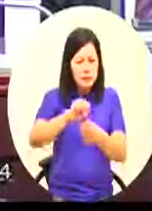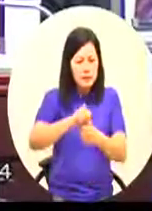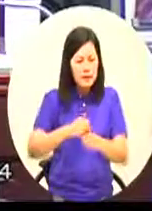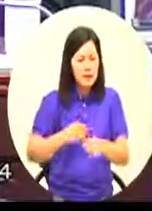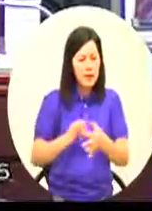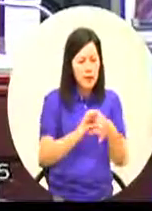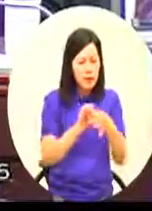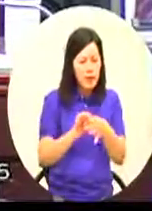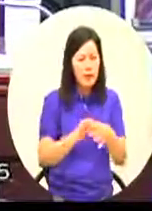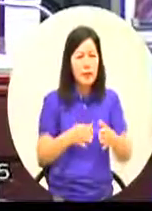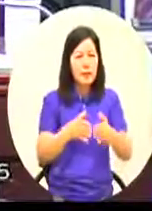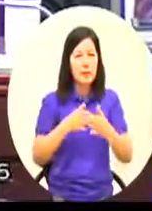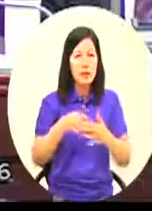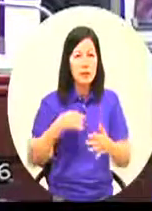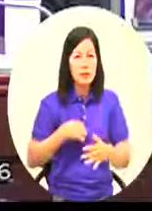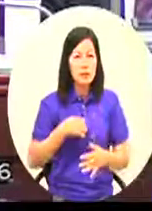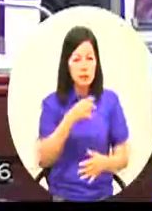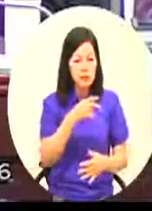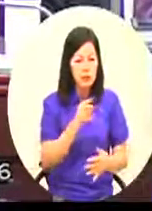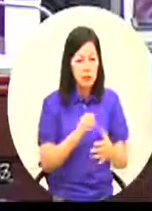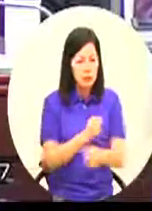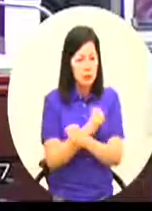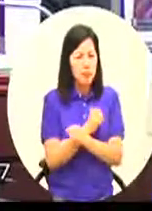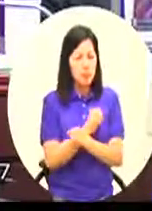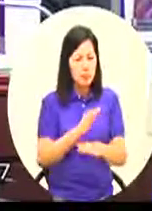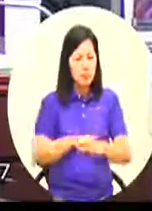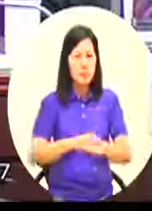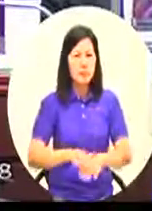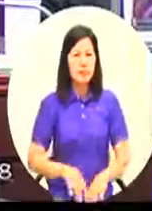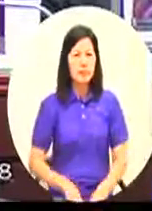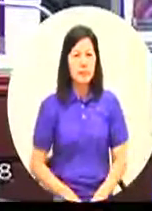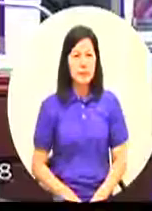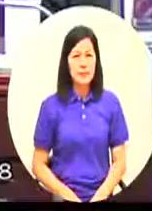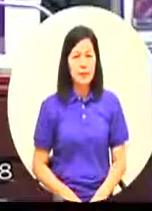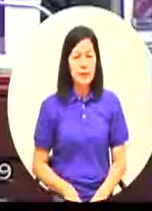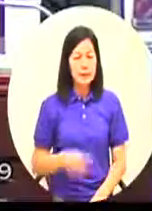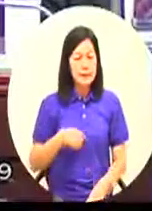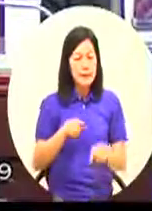这个部分我们会密切的注意啊。另外有关于